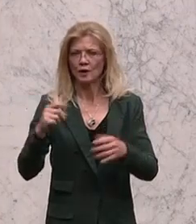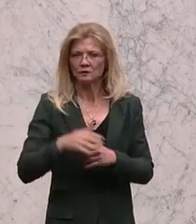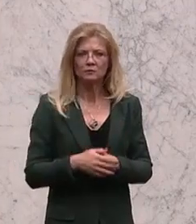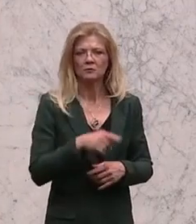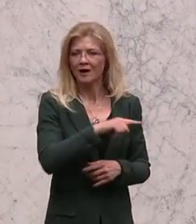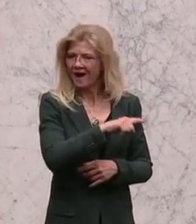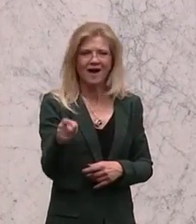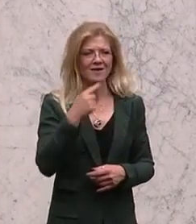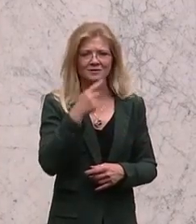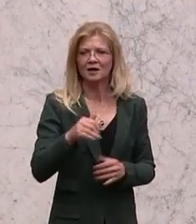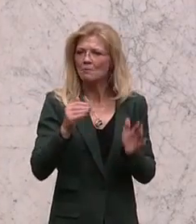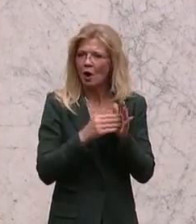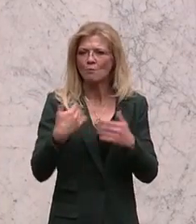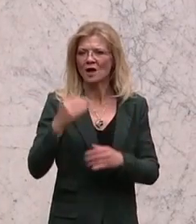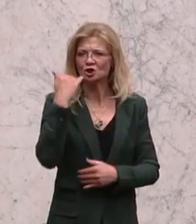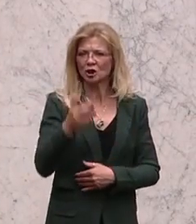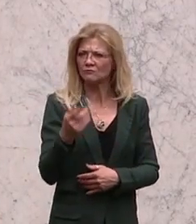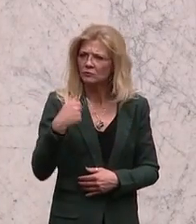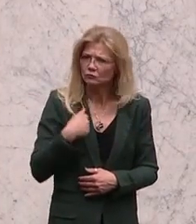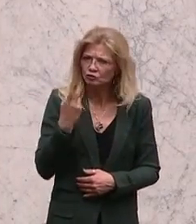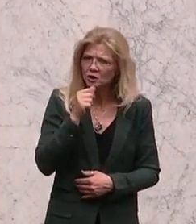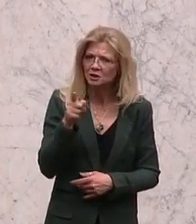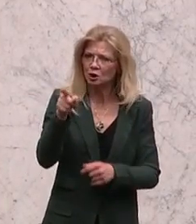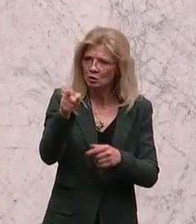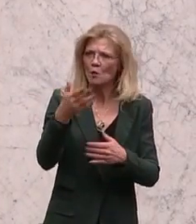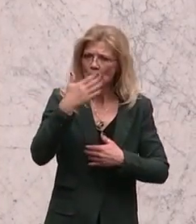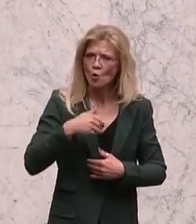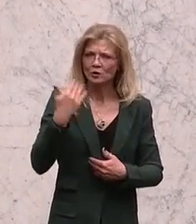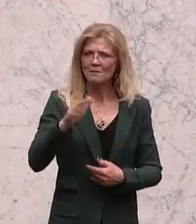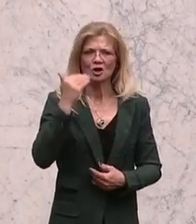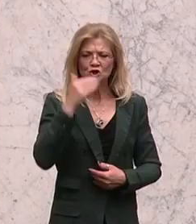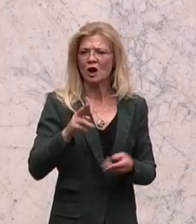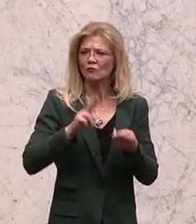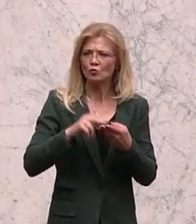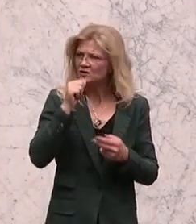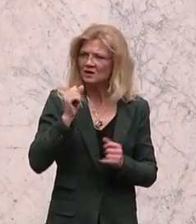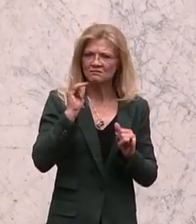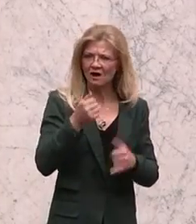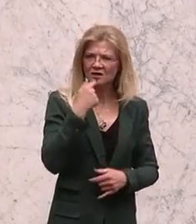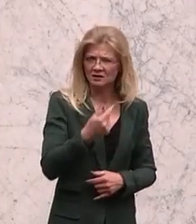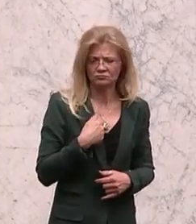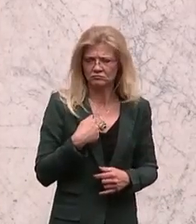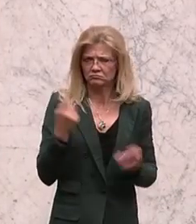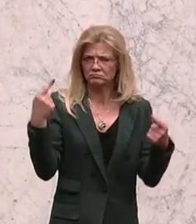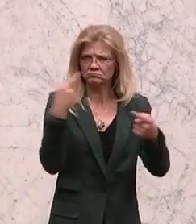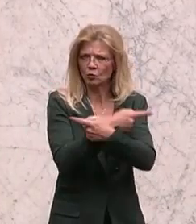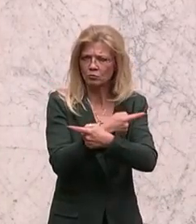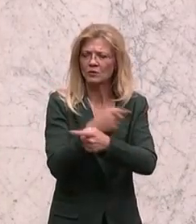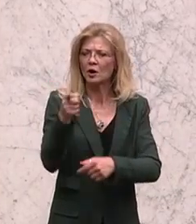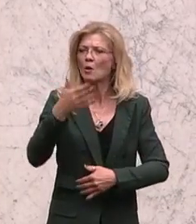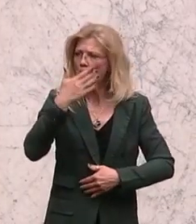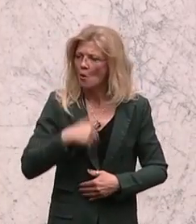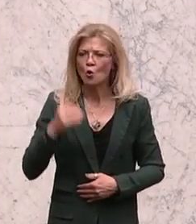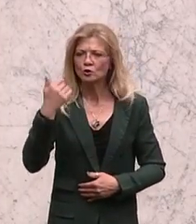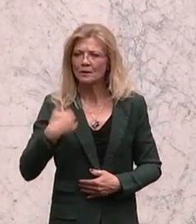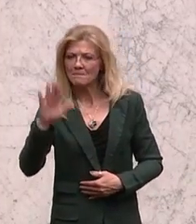stimmen Sie dann heute nicht zu? Das ist nämlich die Skutzpe, die Sie dabei haben. Sie wollen eine Verschärfung, wir machen sie und